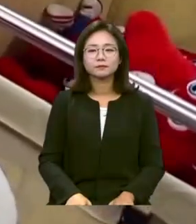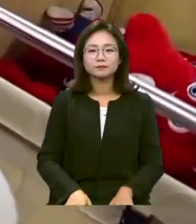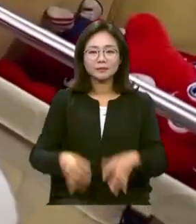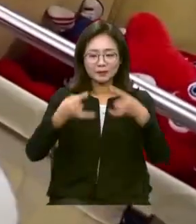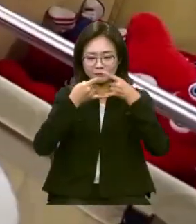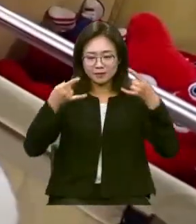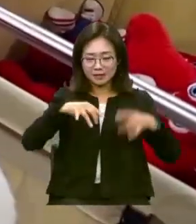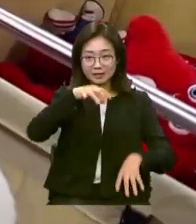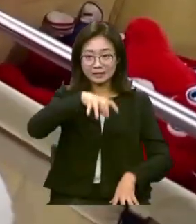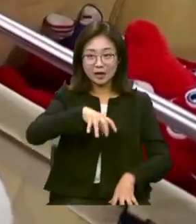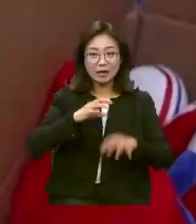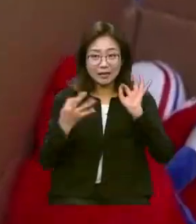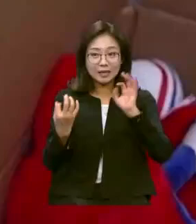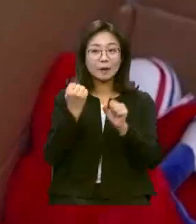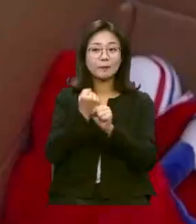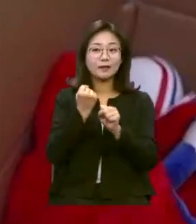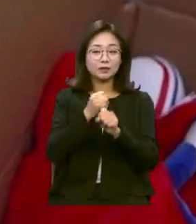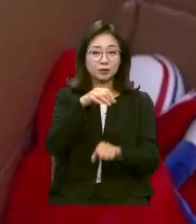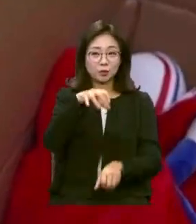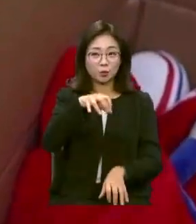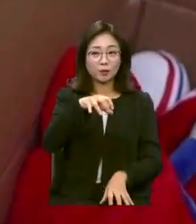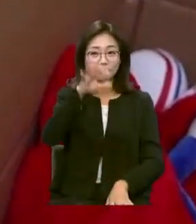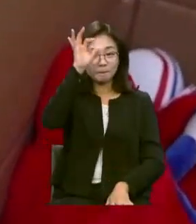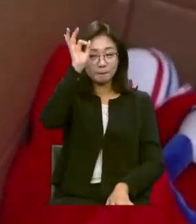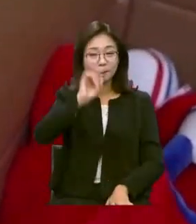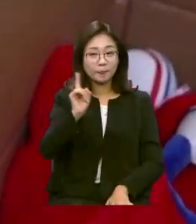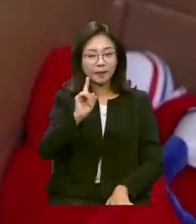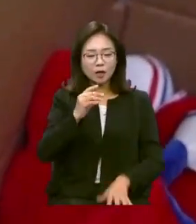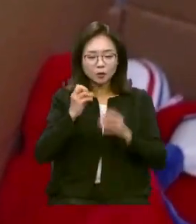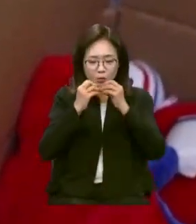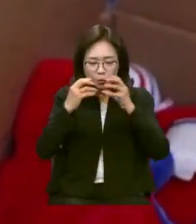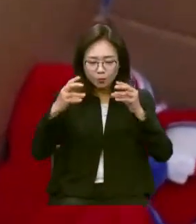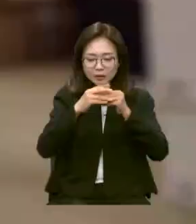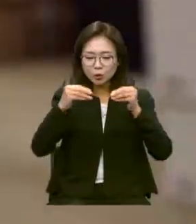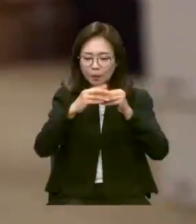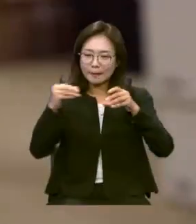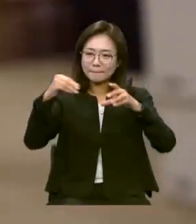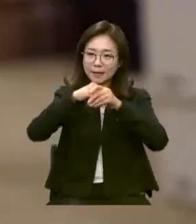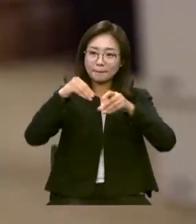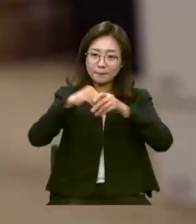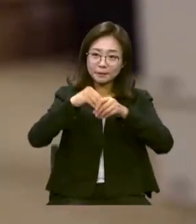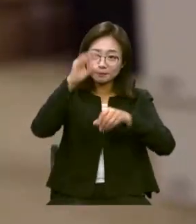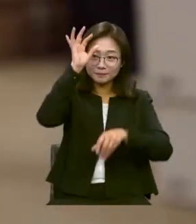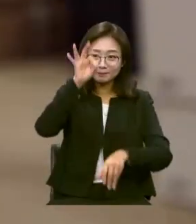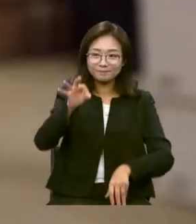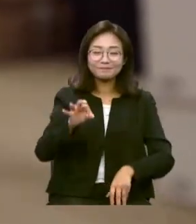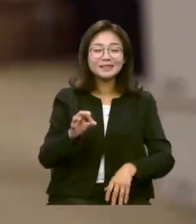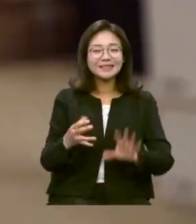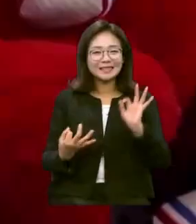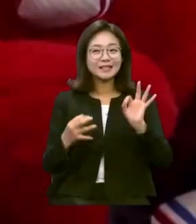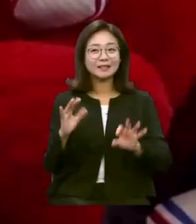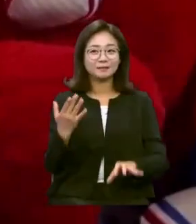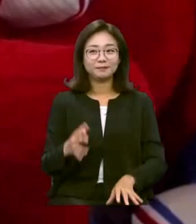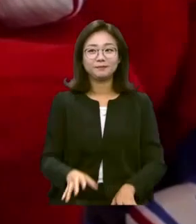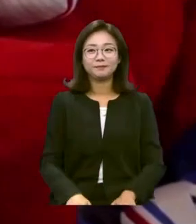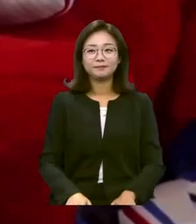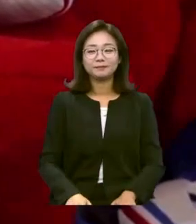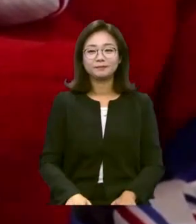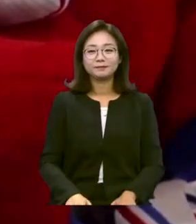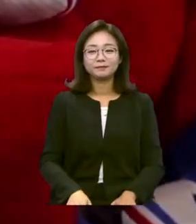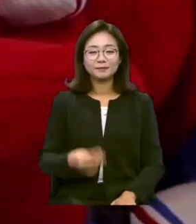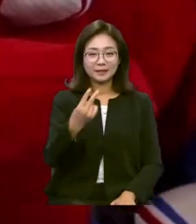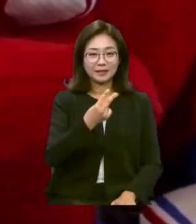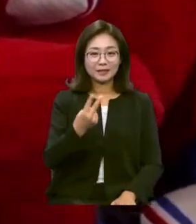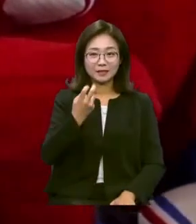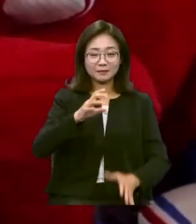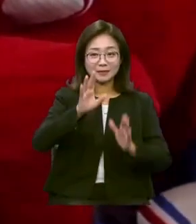프랑스의 한 봉제인형 공장. 능숙한 손길로 솜을 채워넣자 붉은 천 조각이 인형이 돼 살아납니다.